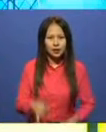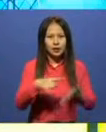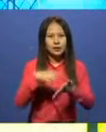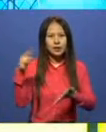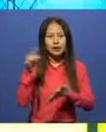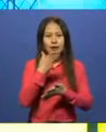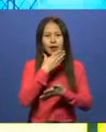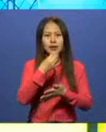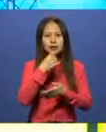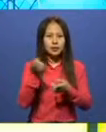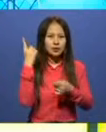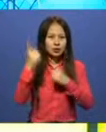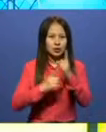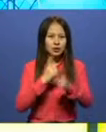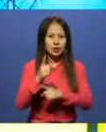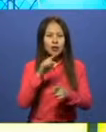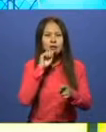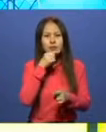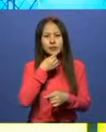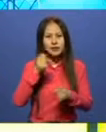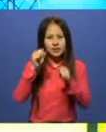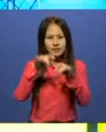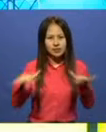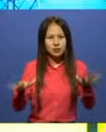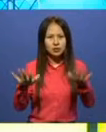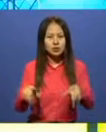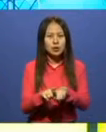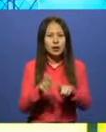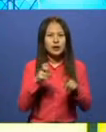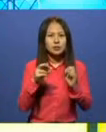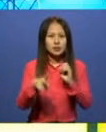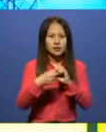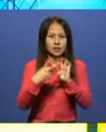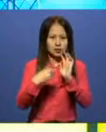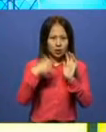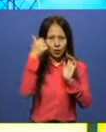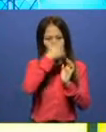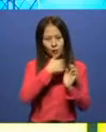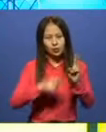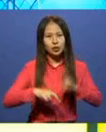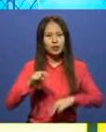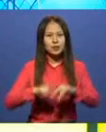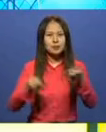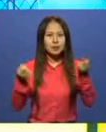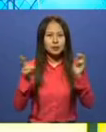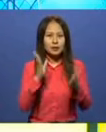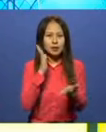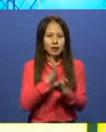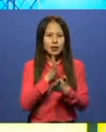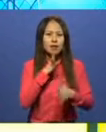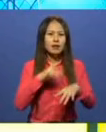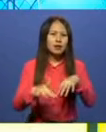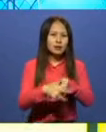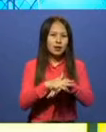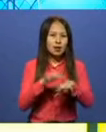Ғимараттар сәнді, заманауи әрі энергияға үнемді бола алады. Бүгін Астанада өткен Экспо 2017 заманауи құрылысқа арналған бағыт-бағдар